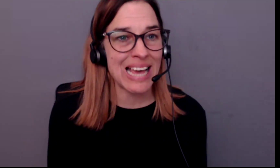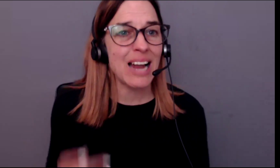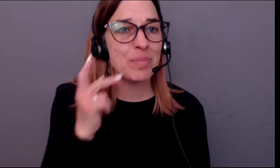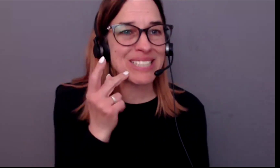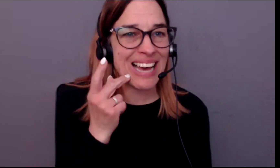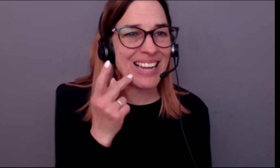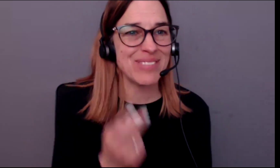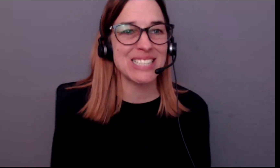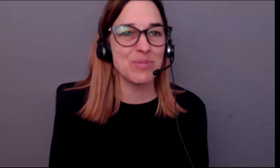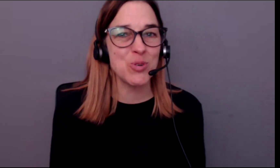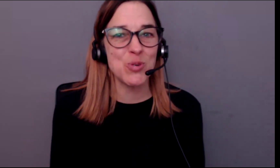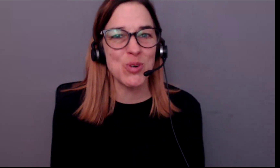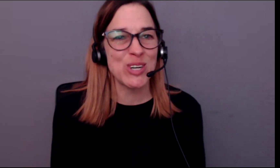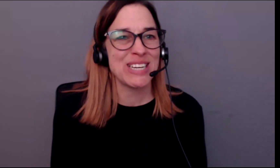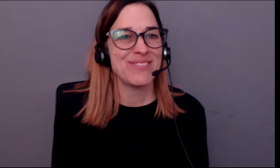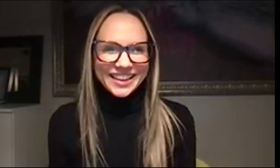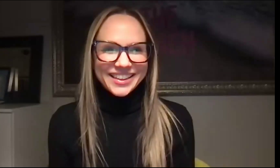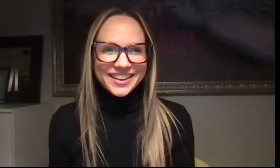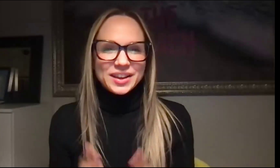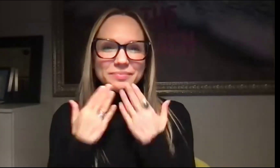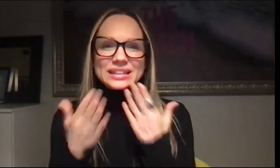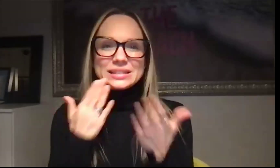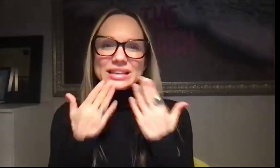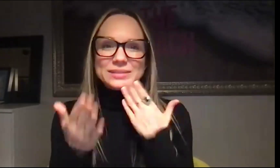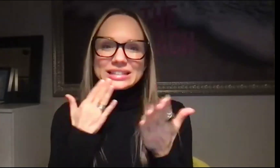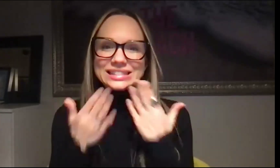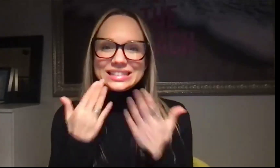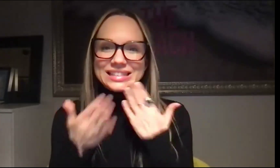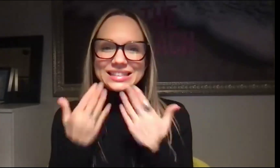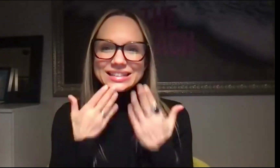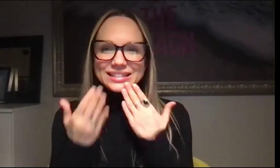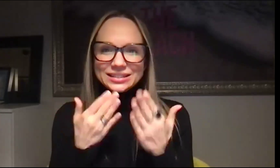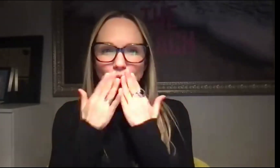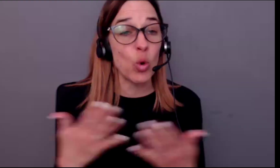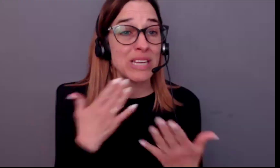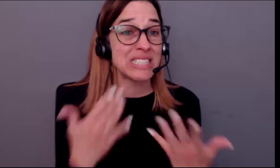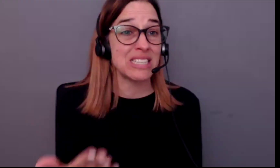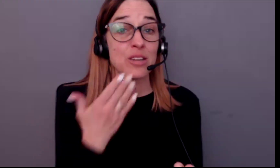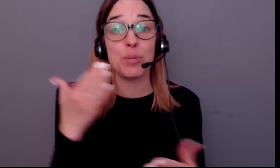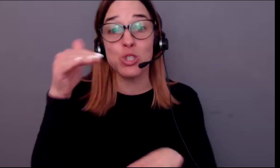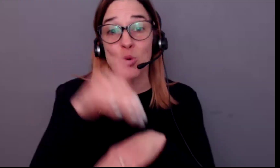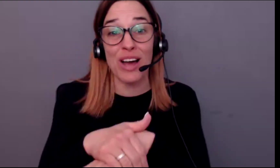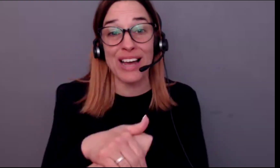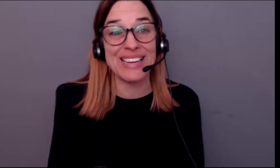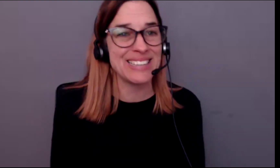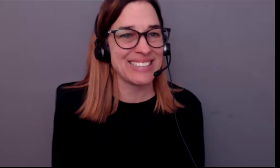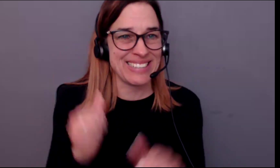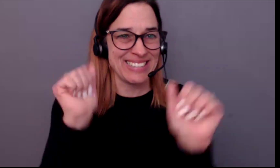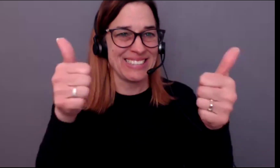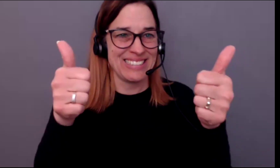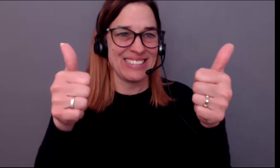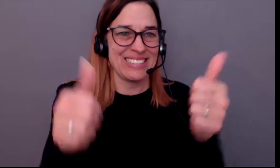toi, Pascal. Pascal, merci beaucoup. Oui. Merci. Alors, tout Merci, est merci, beau, les questions. merci. Faites le tour. Un gros merci et bonne